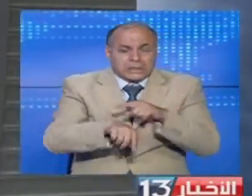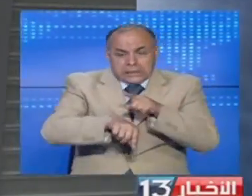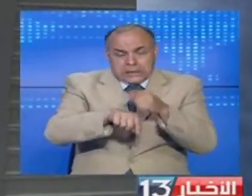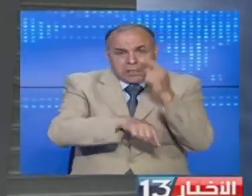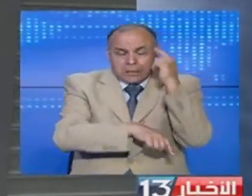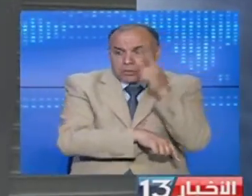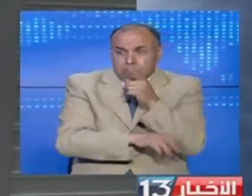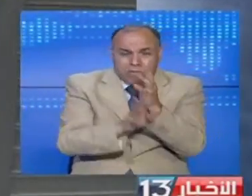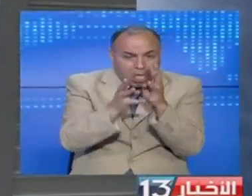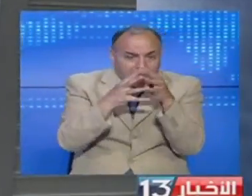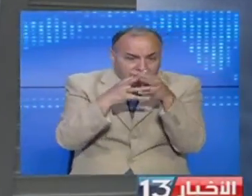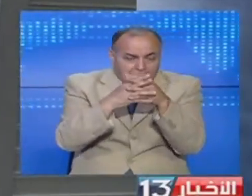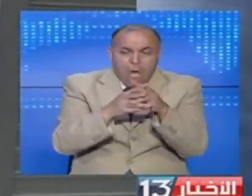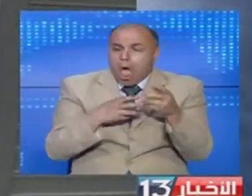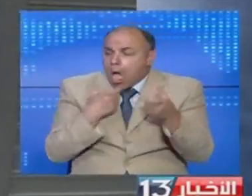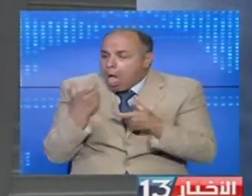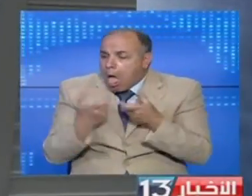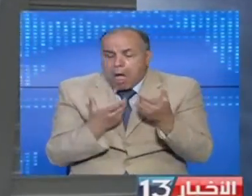اللقاء